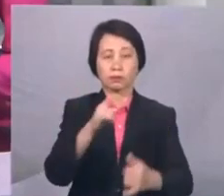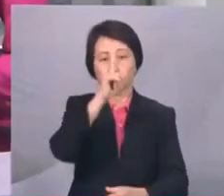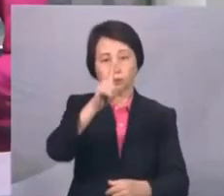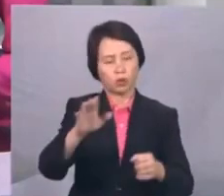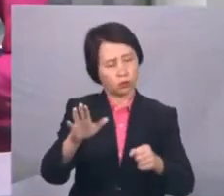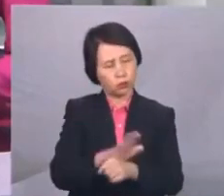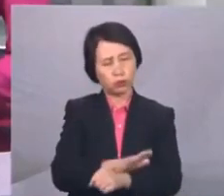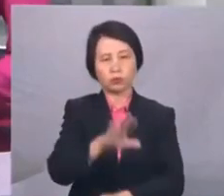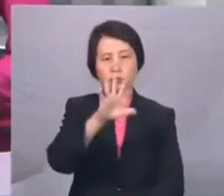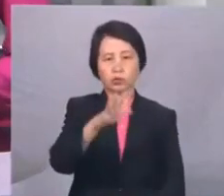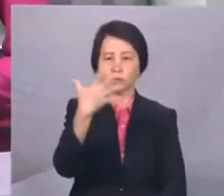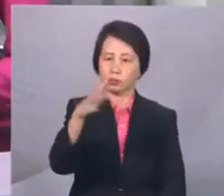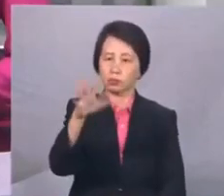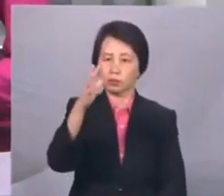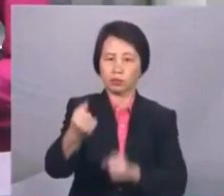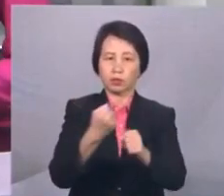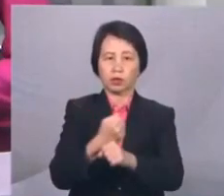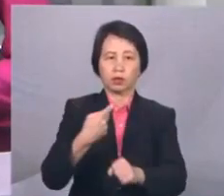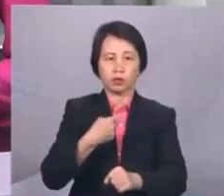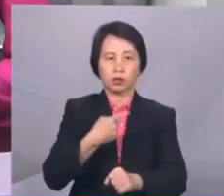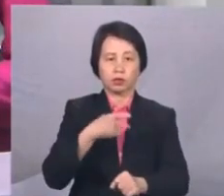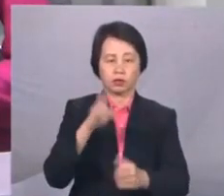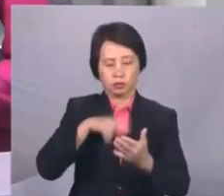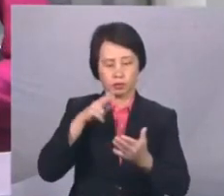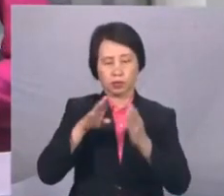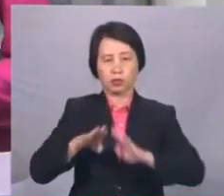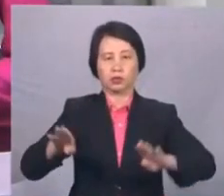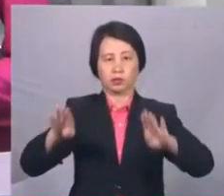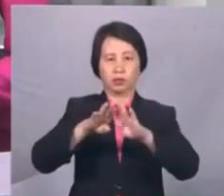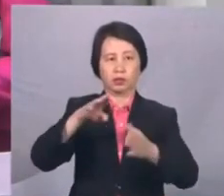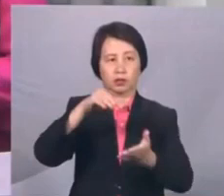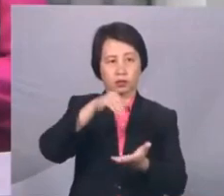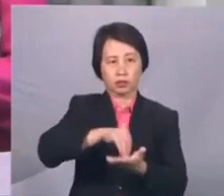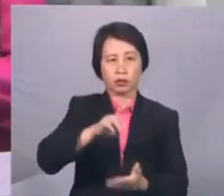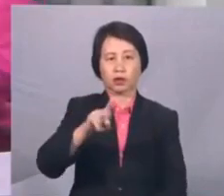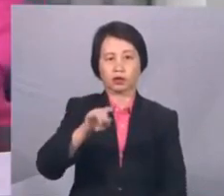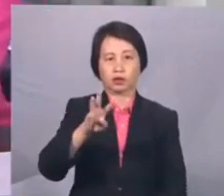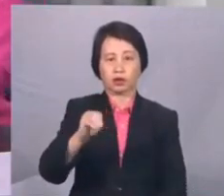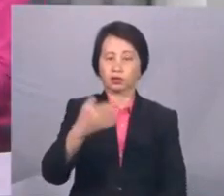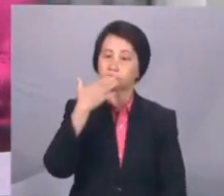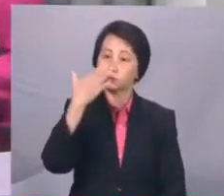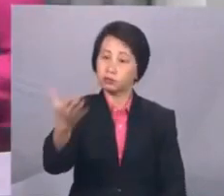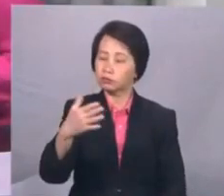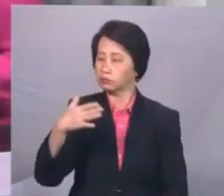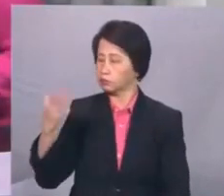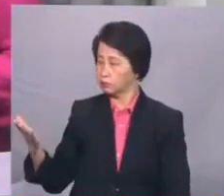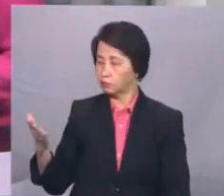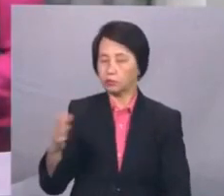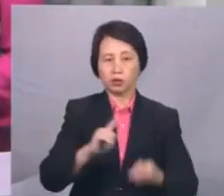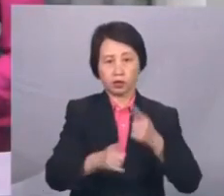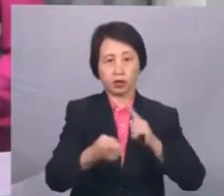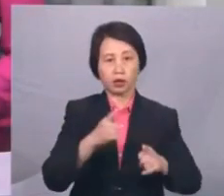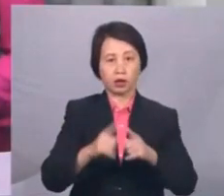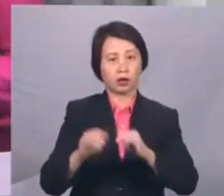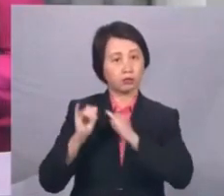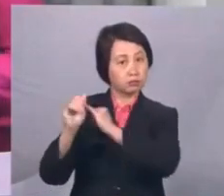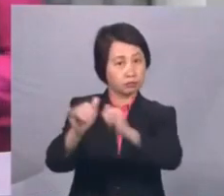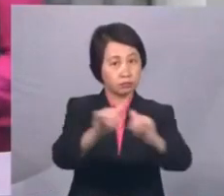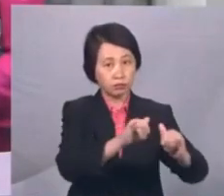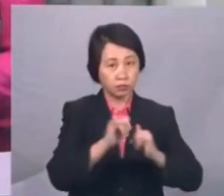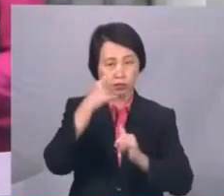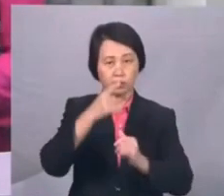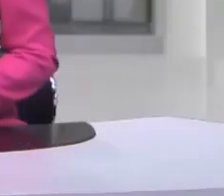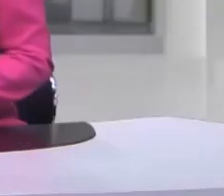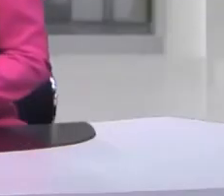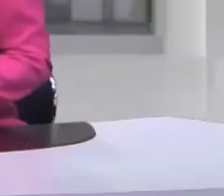sebenarnya genap 15 tahun kami menyampaikan berita di artiin kasih kepada Fajar Hidayah dan juga rekan-rekan seperjuangan